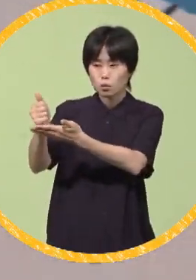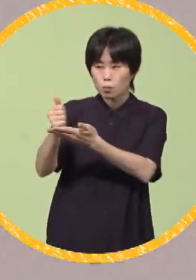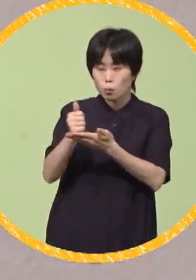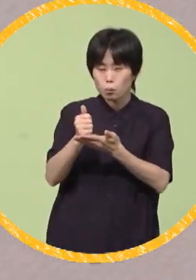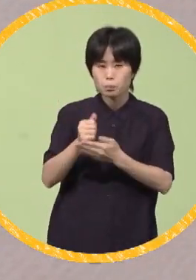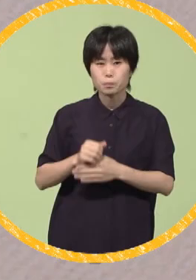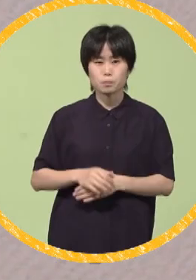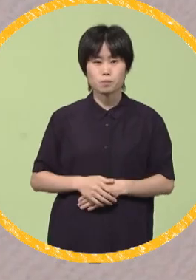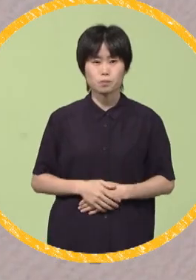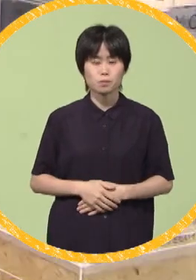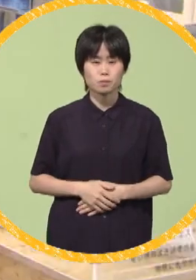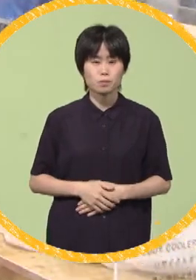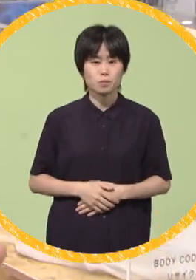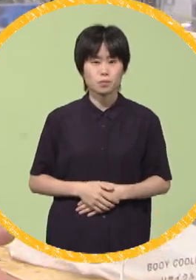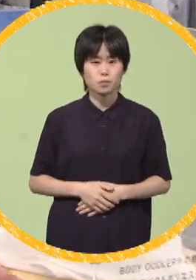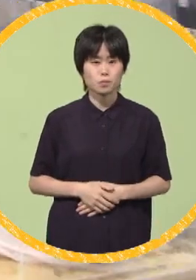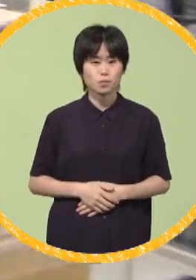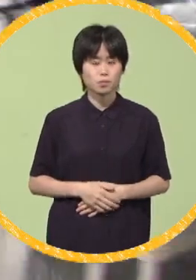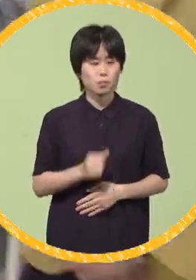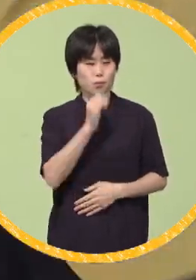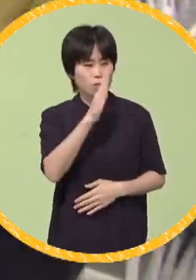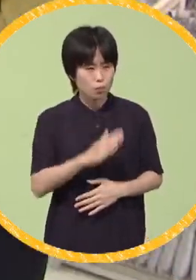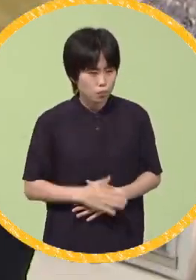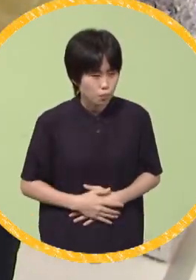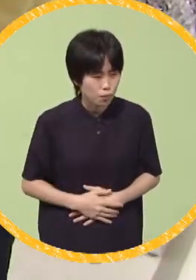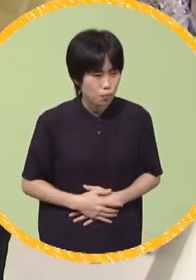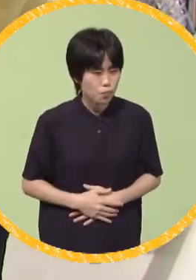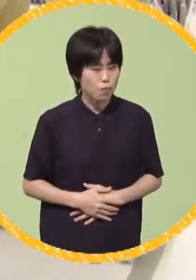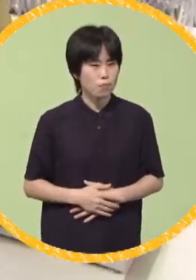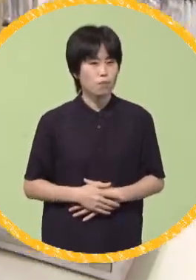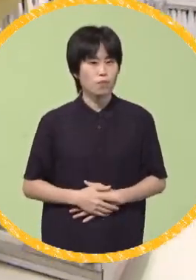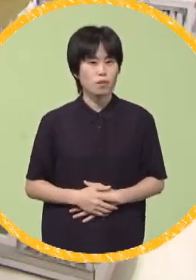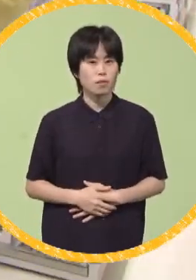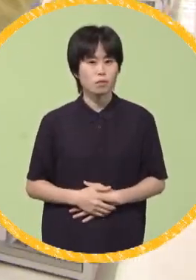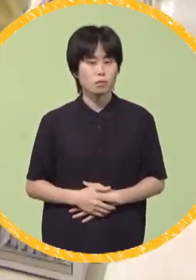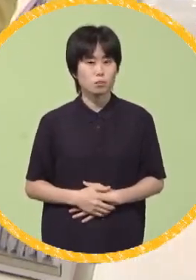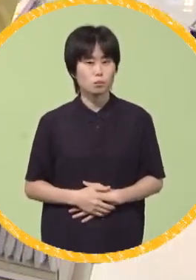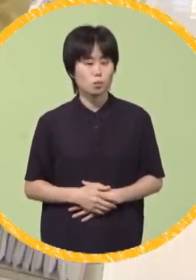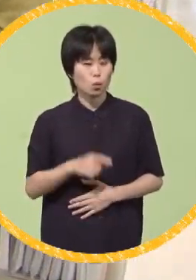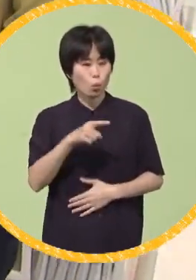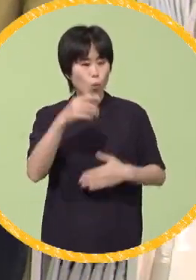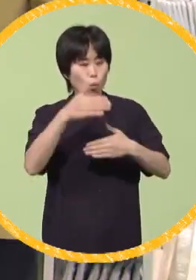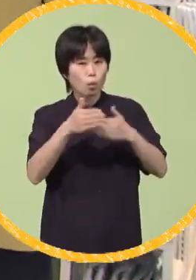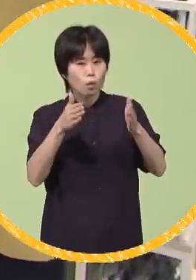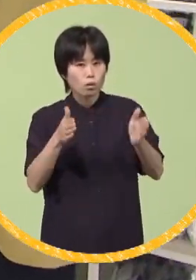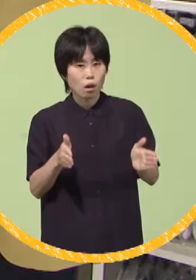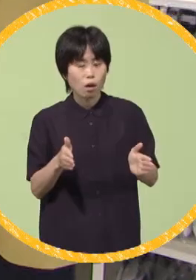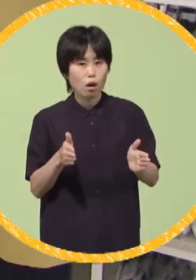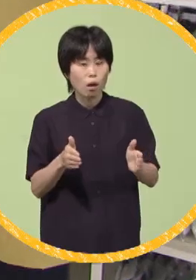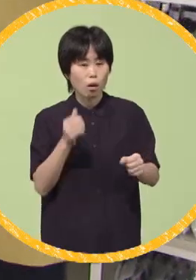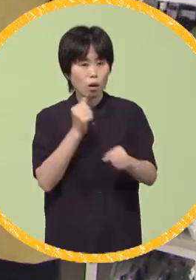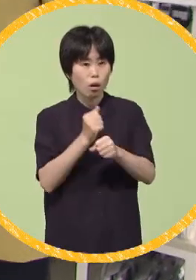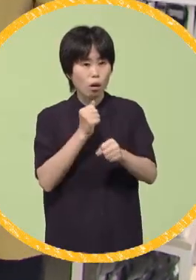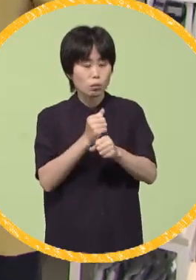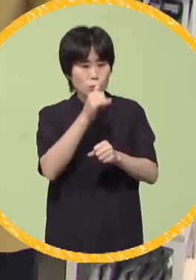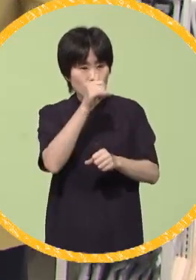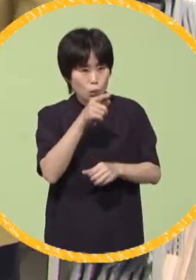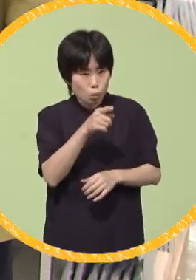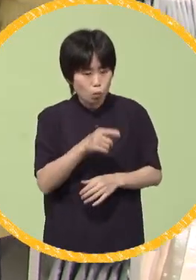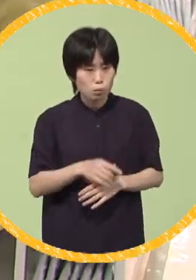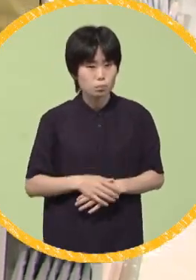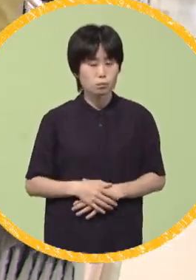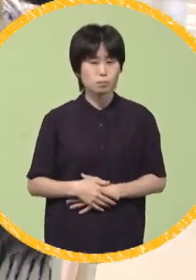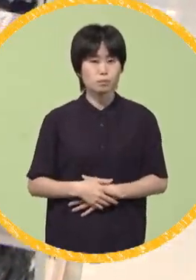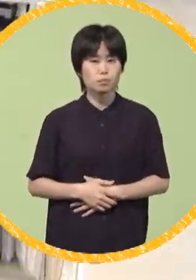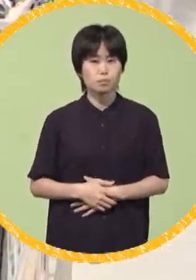はい、いらっしゃいませ。 どうもどうも、こちらお願いします。 はい、よろしくお願いします。 いや、このコーナー、はい、これどうしてこういうコーナー作られたんですか。